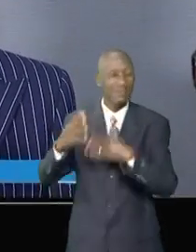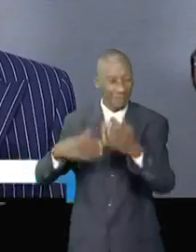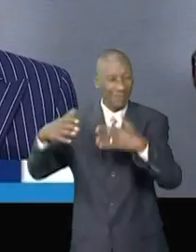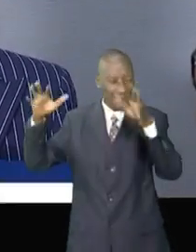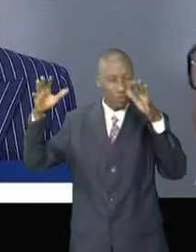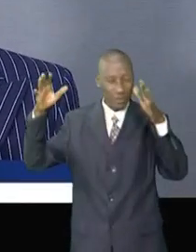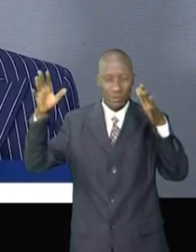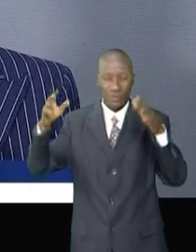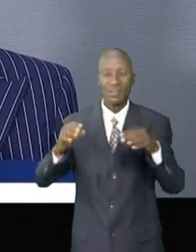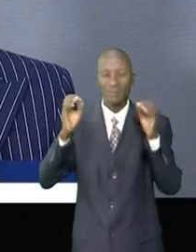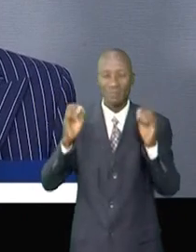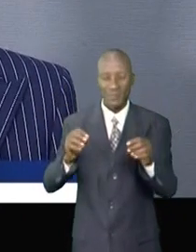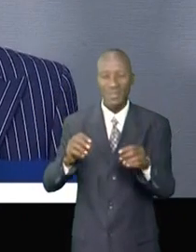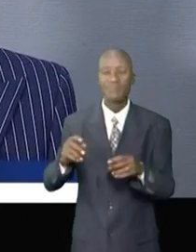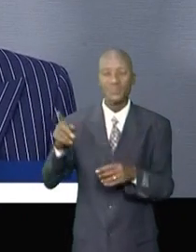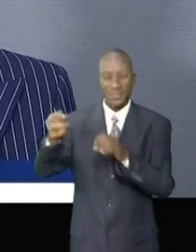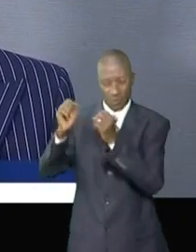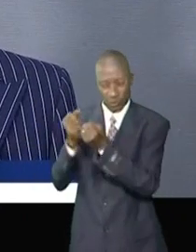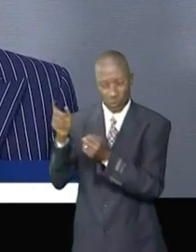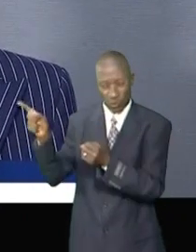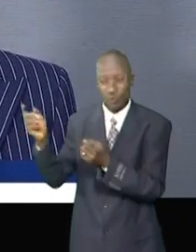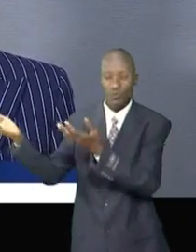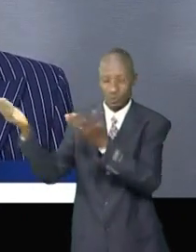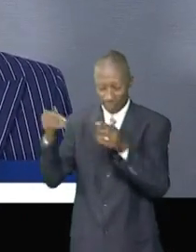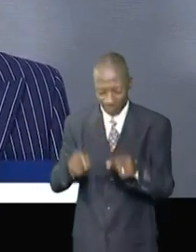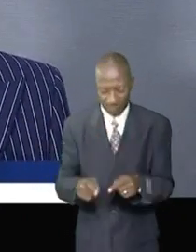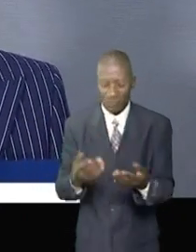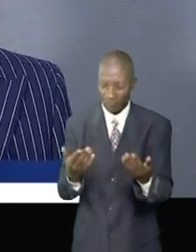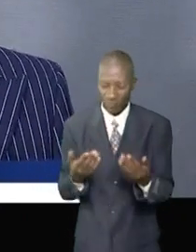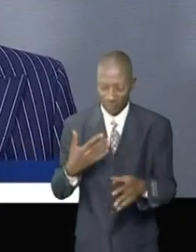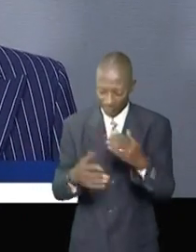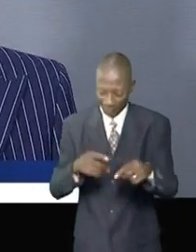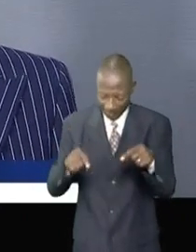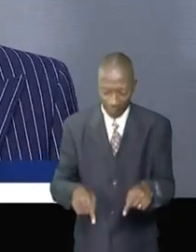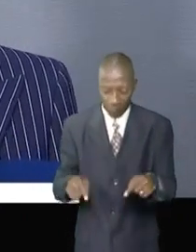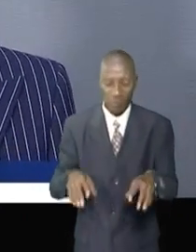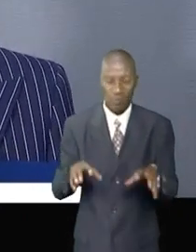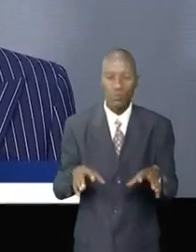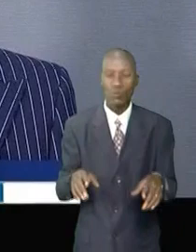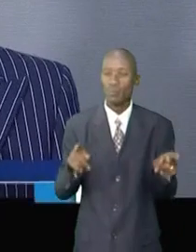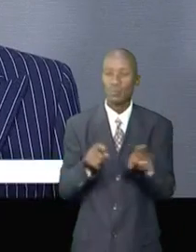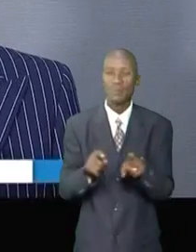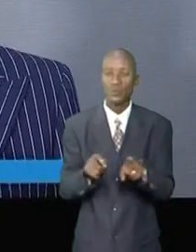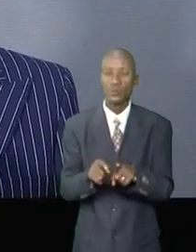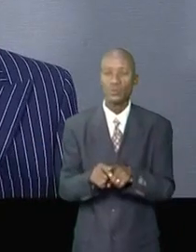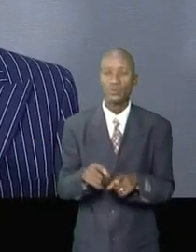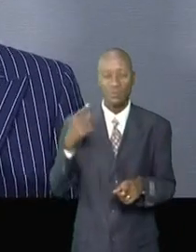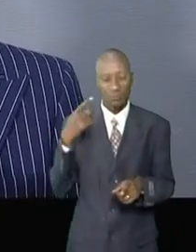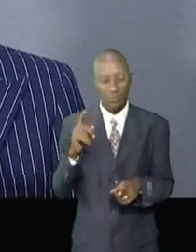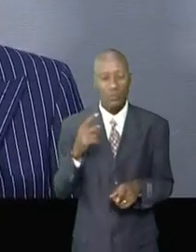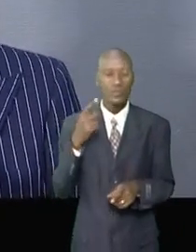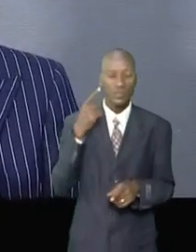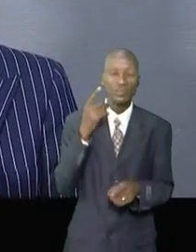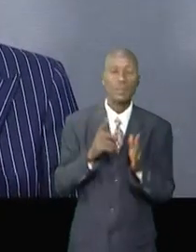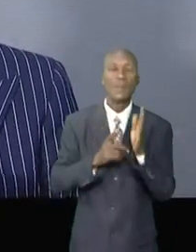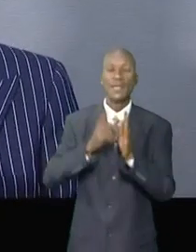cette expérience. L'avantage qu'on aura au Congo, c'est qu'on va facilement drainer les investisseurs qui sont déjà présents et